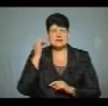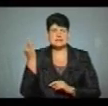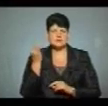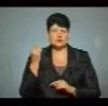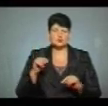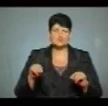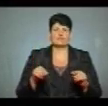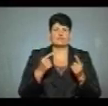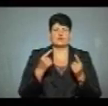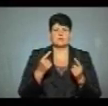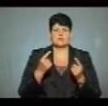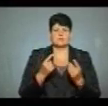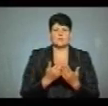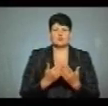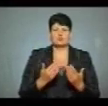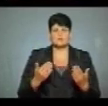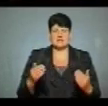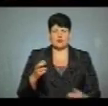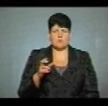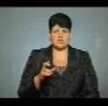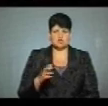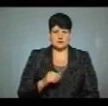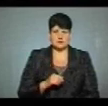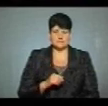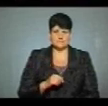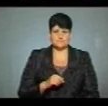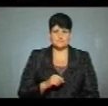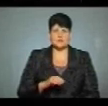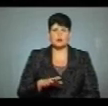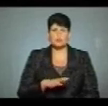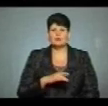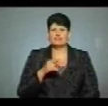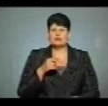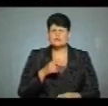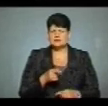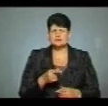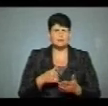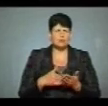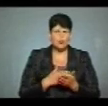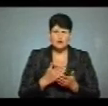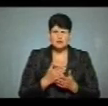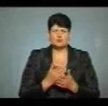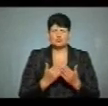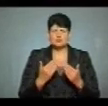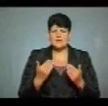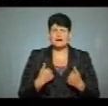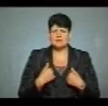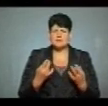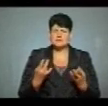створення краєзнавчого музею в Бережанах. Був такий заполітизований той музей. А нам треба було